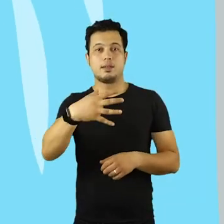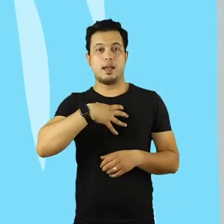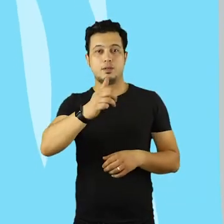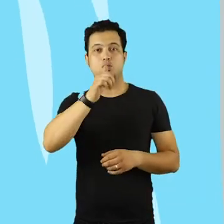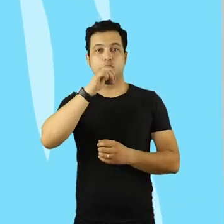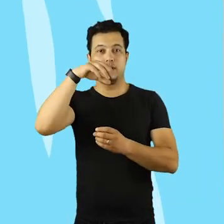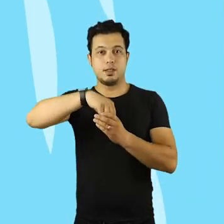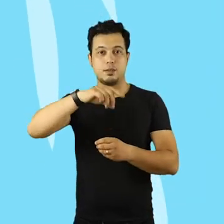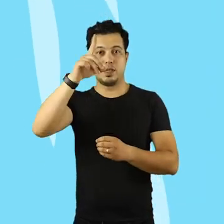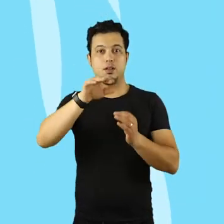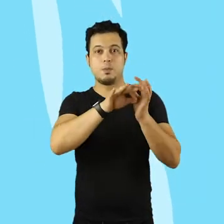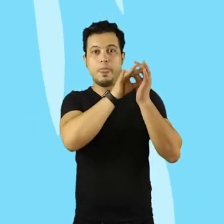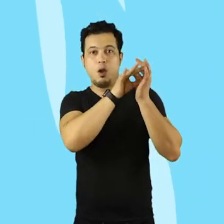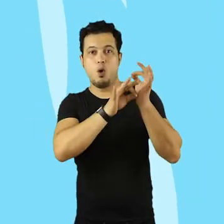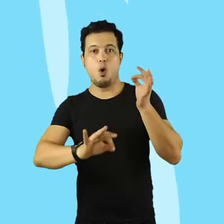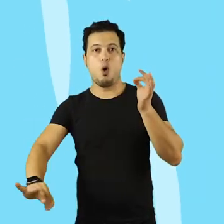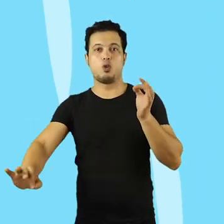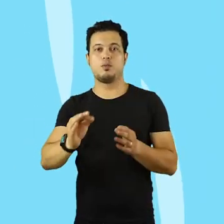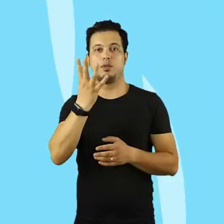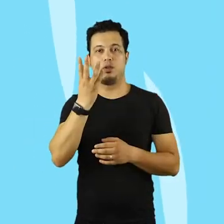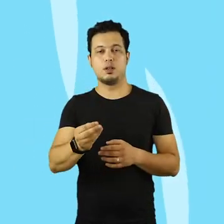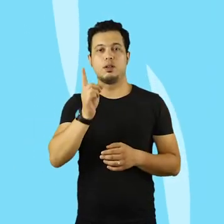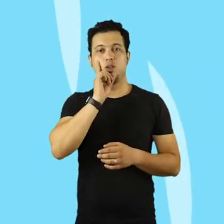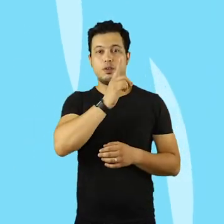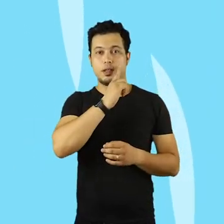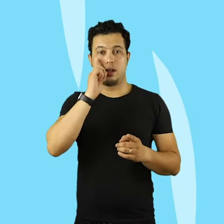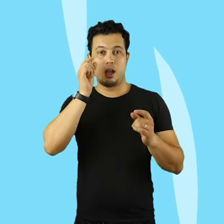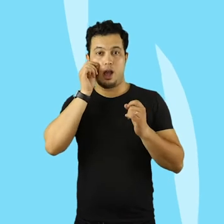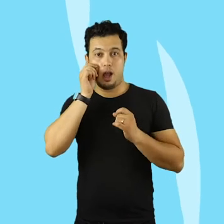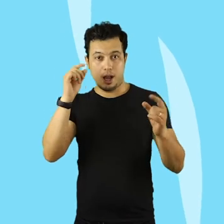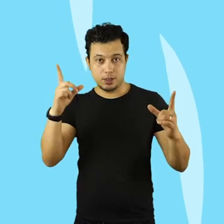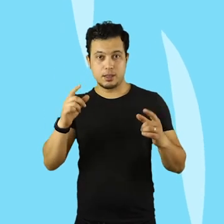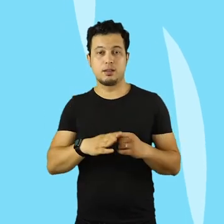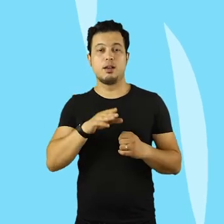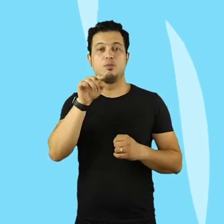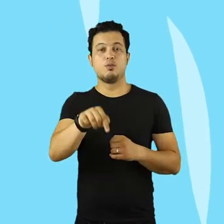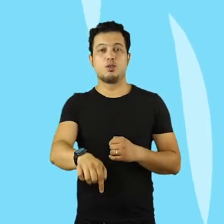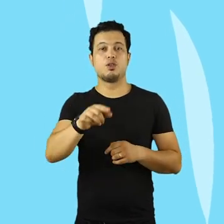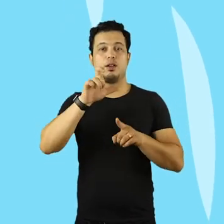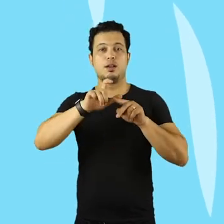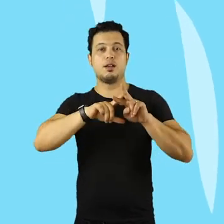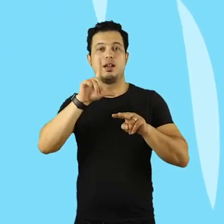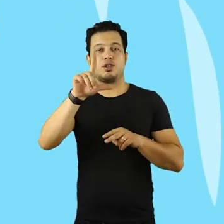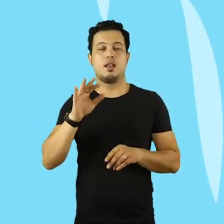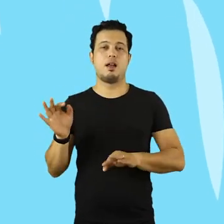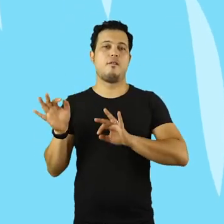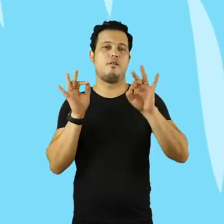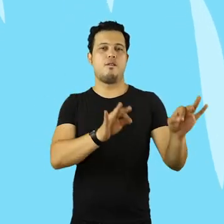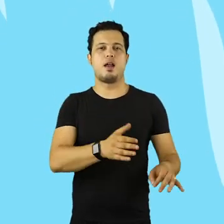suyun içinde bir hortumda buldular. Gözlerini açtıklarında ise bugünkü çala